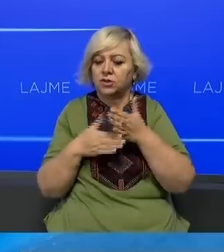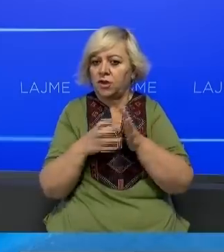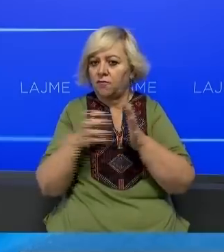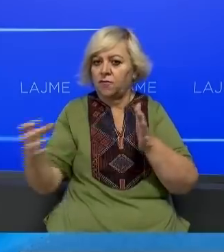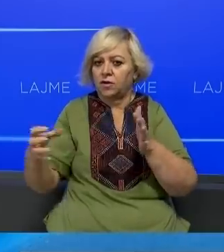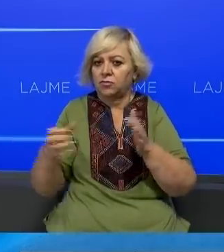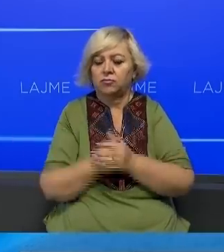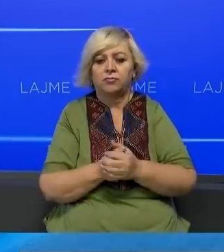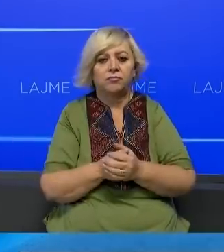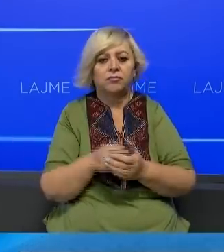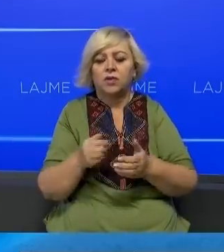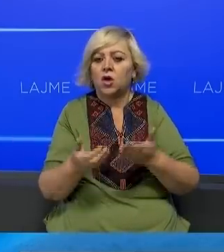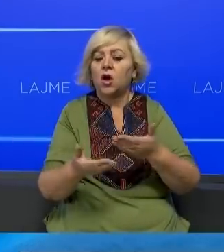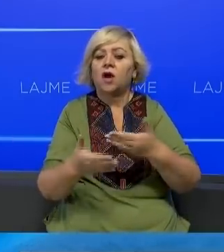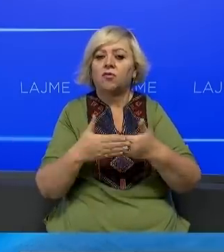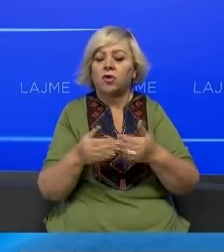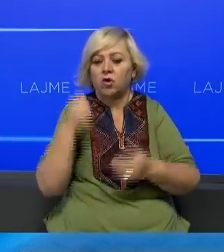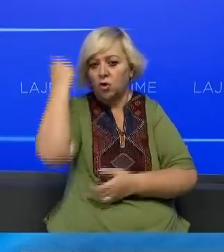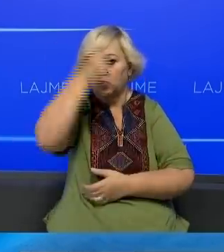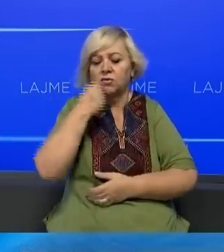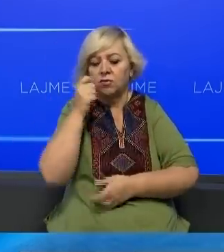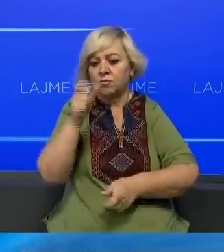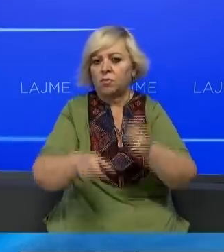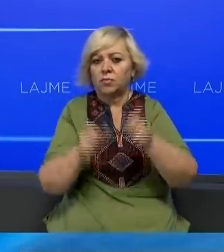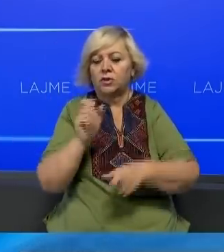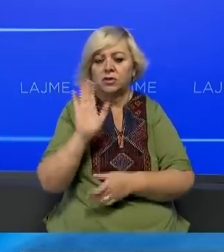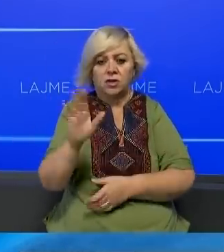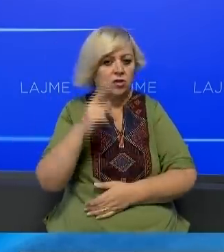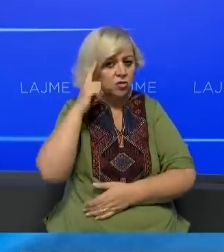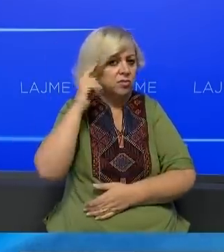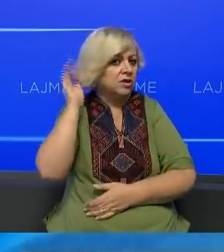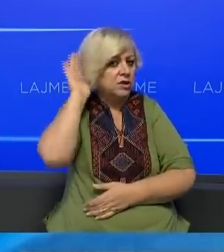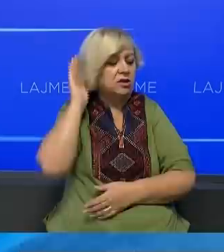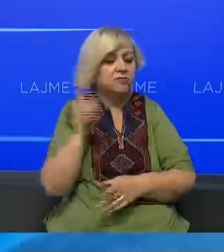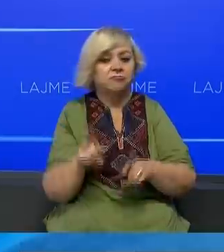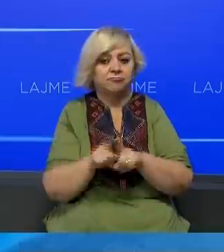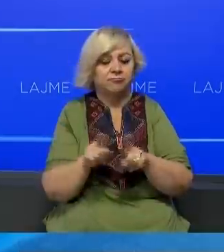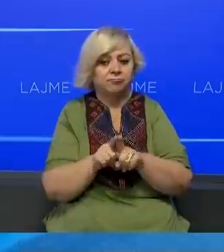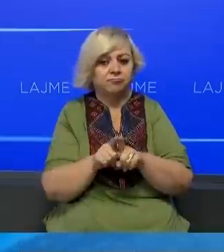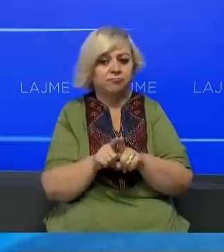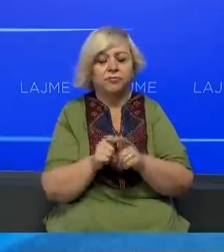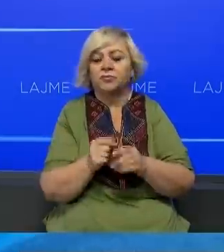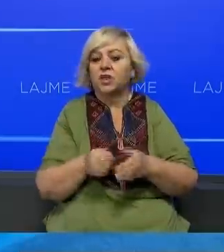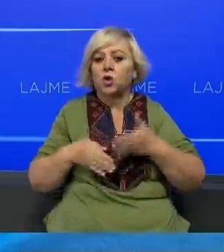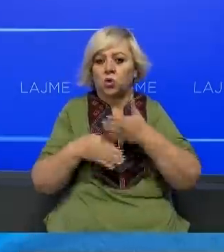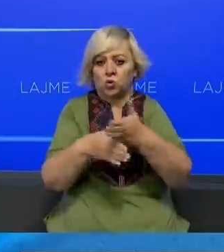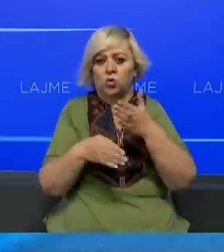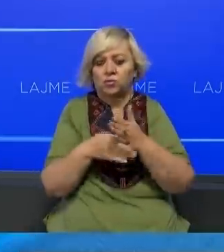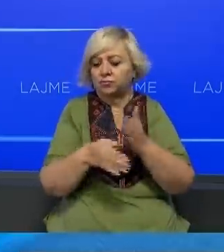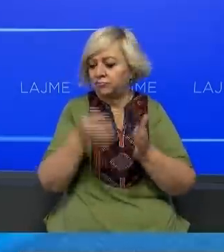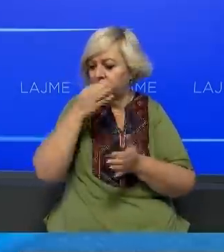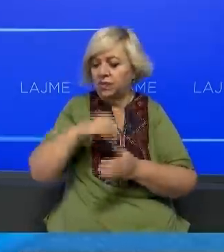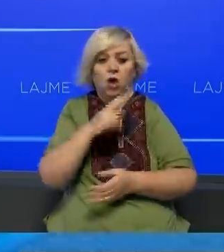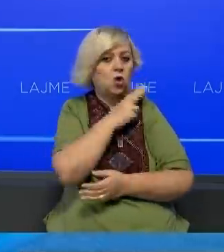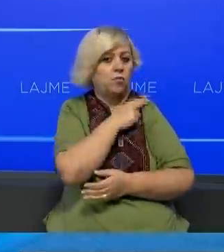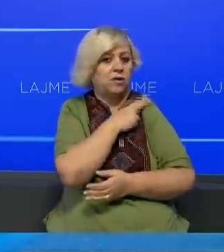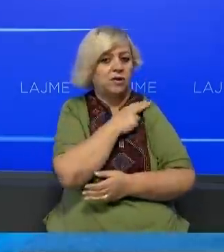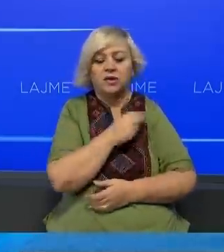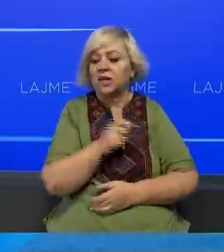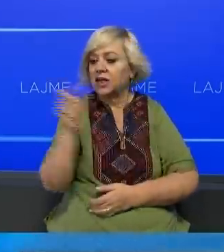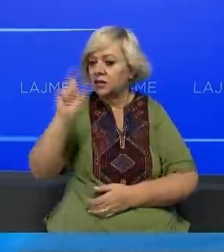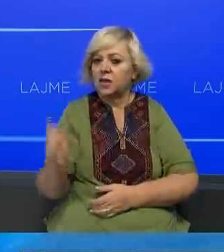vazhdueshme që ai ka ofruar Kosovës dhe popullit të saj. Kryeministri po ashtu nënvizoi edhe kontributin e çmuar të komandantëve italian